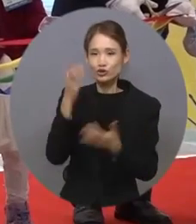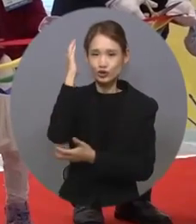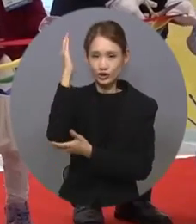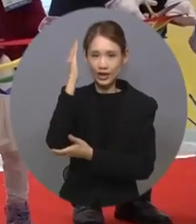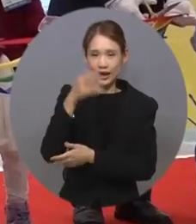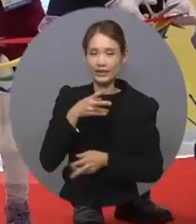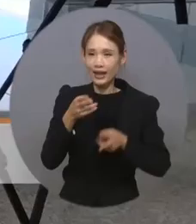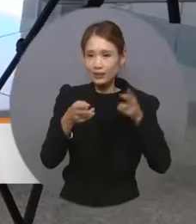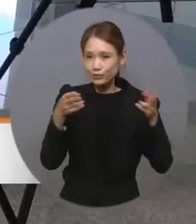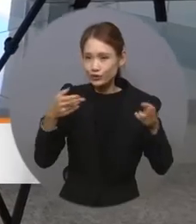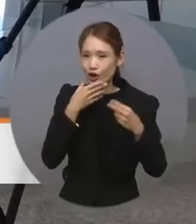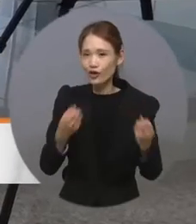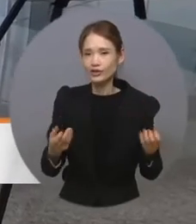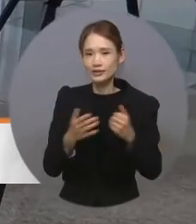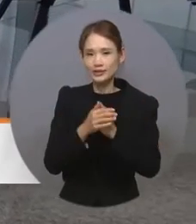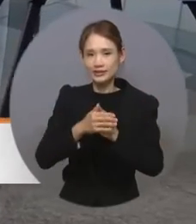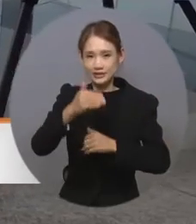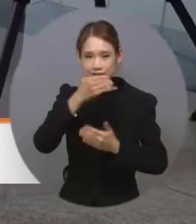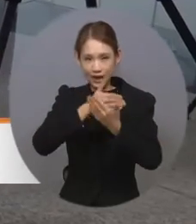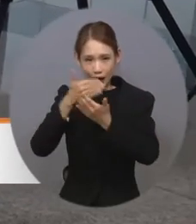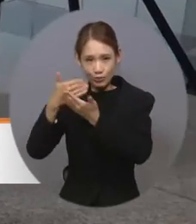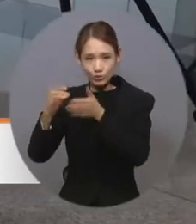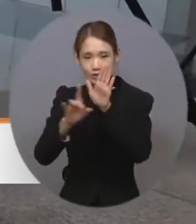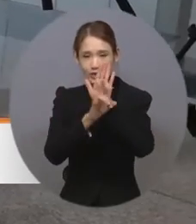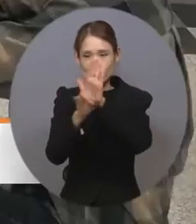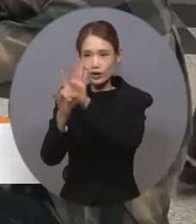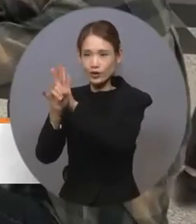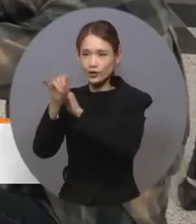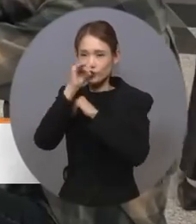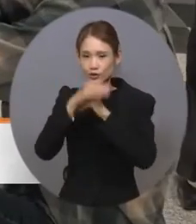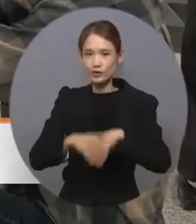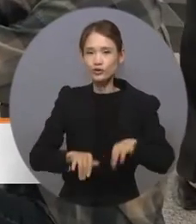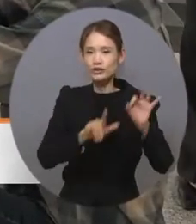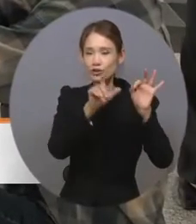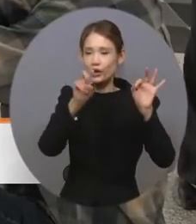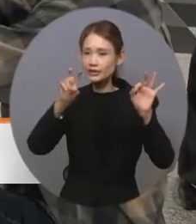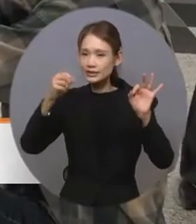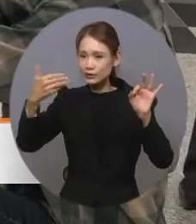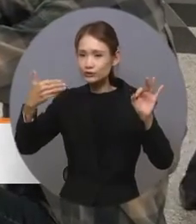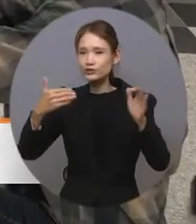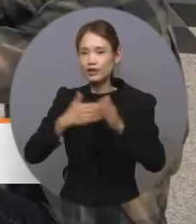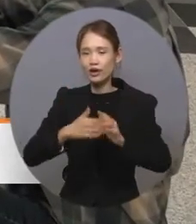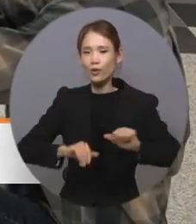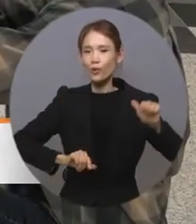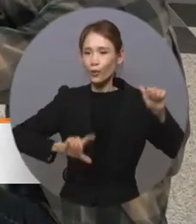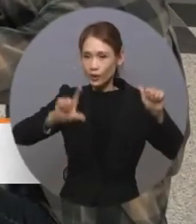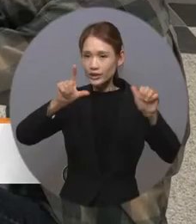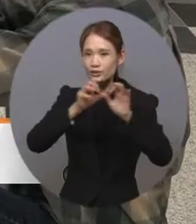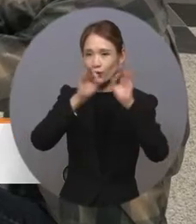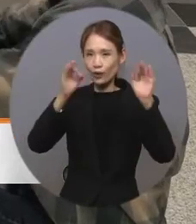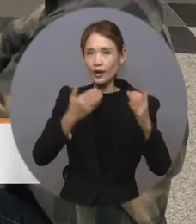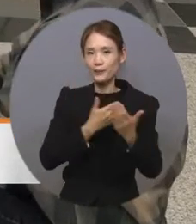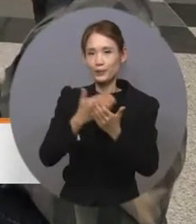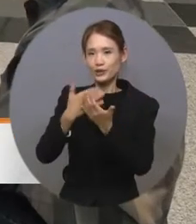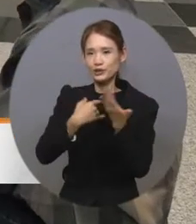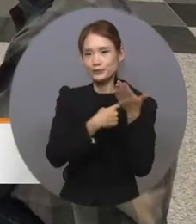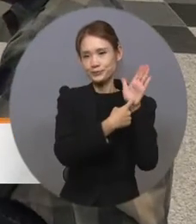테이프 커팅식, 작품 전시회의 순서로 진행되었으며 오는 29일까지 5일간 작품을 전시할